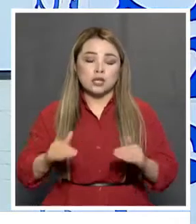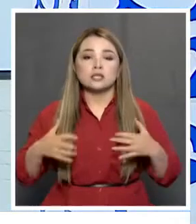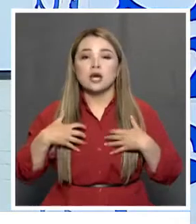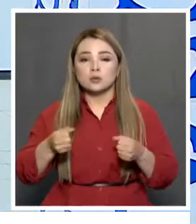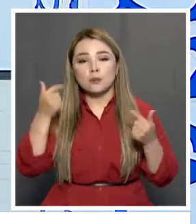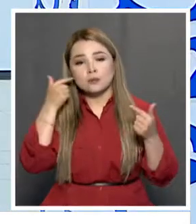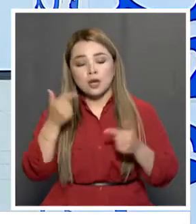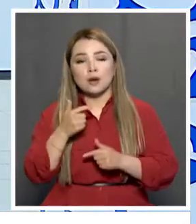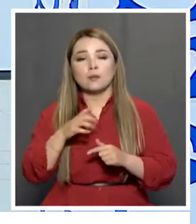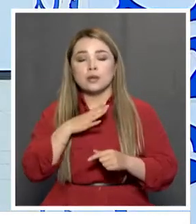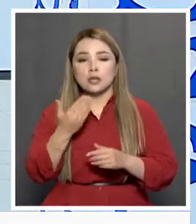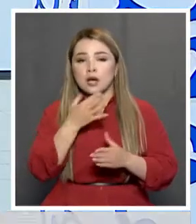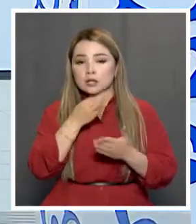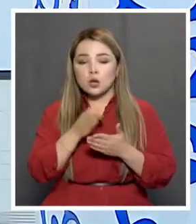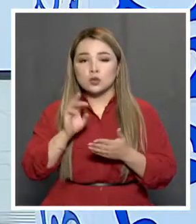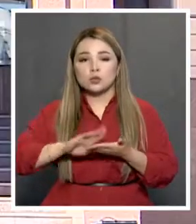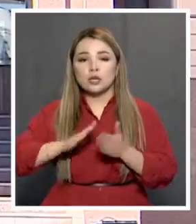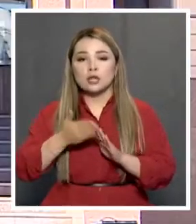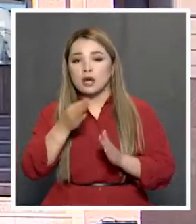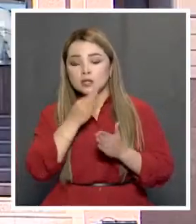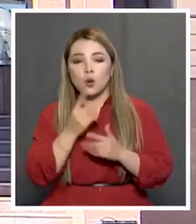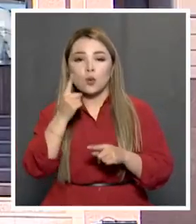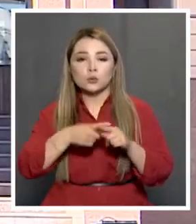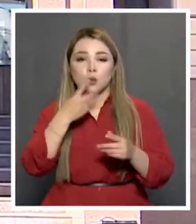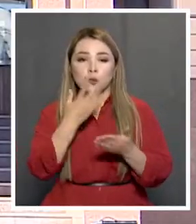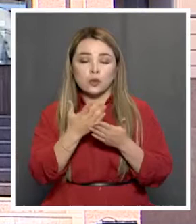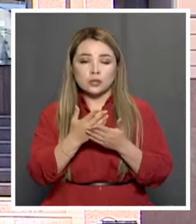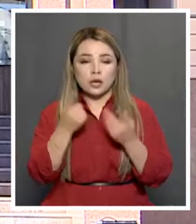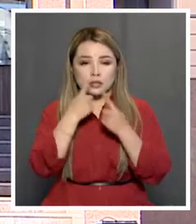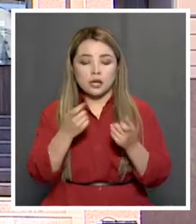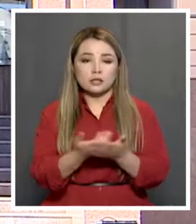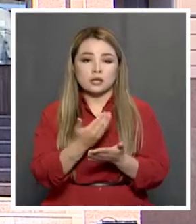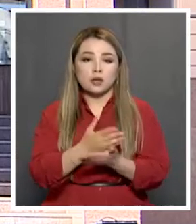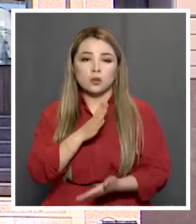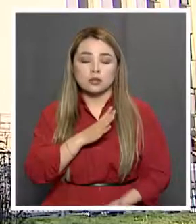денсаулық, білім, материалдық әрі әлеуметтік тұрғыдан оң көрсеткіші ескеріледі.